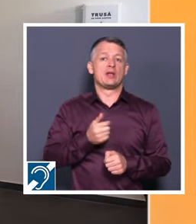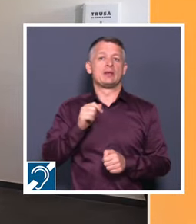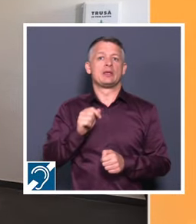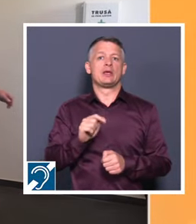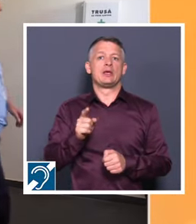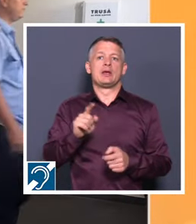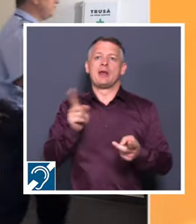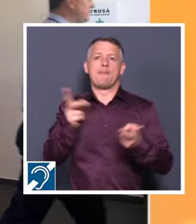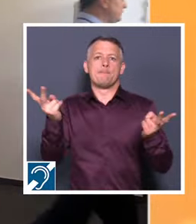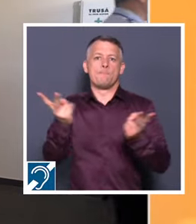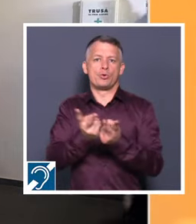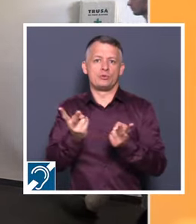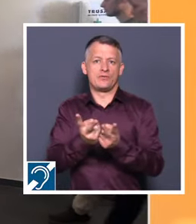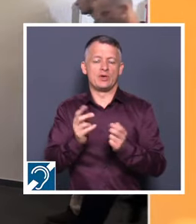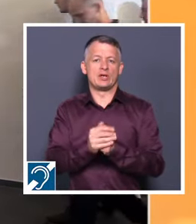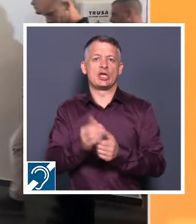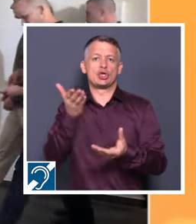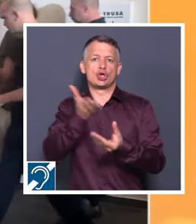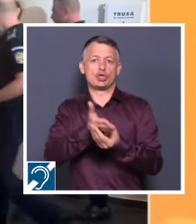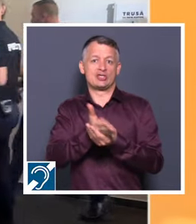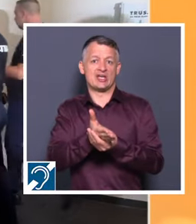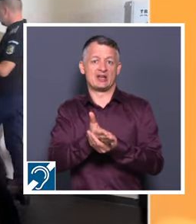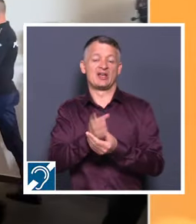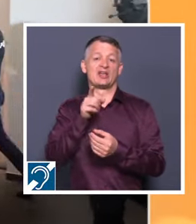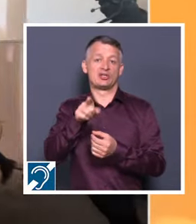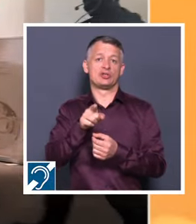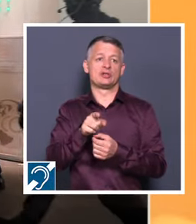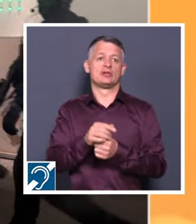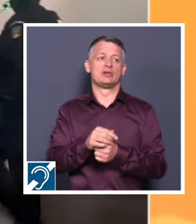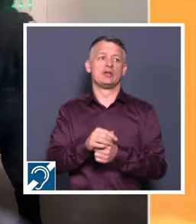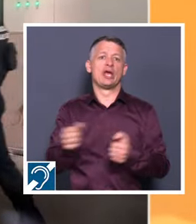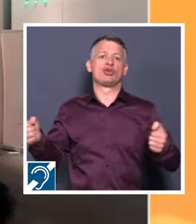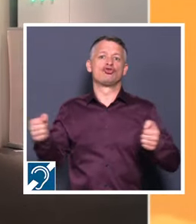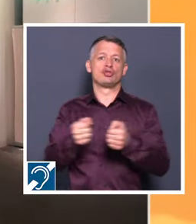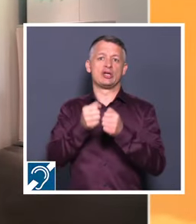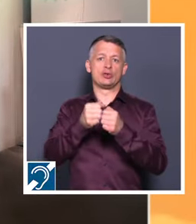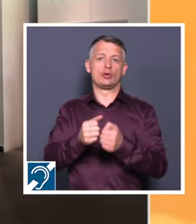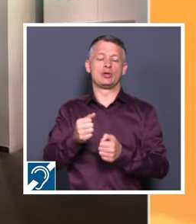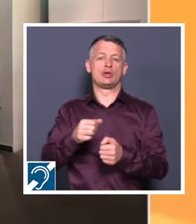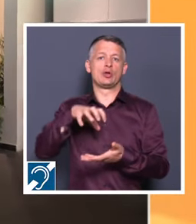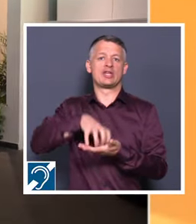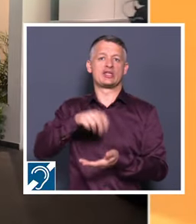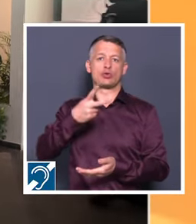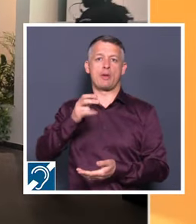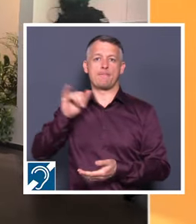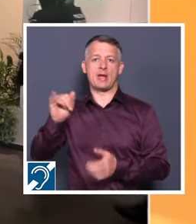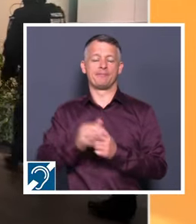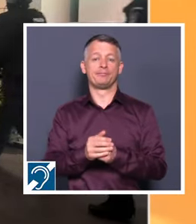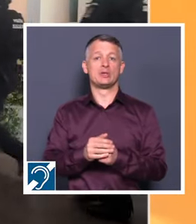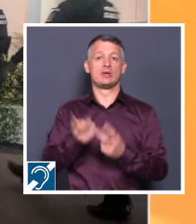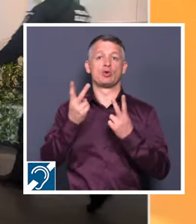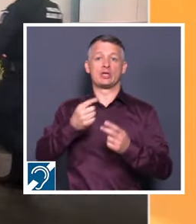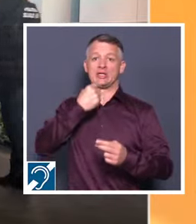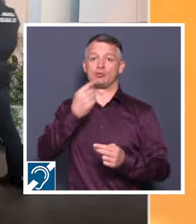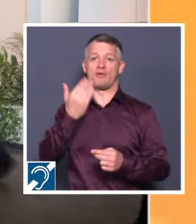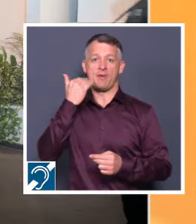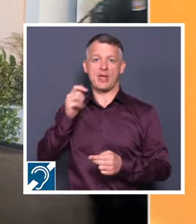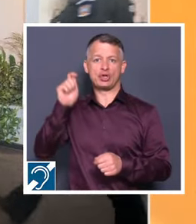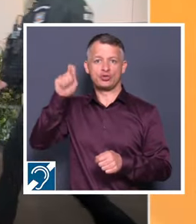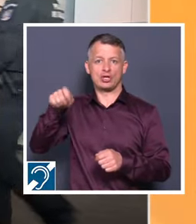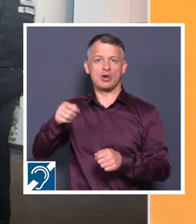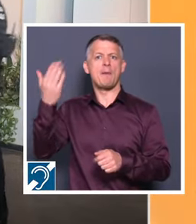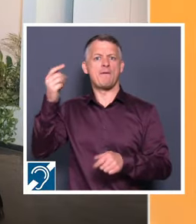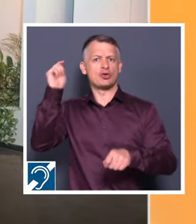de incompatibilitate în dosarul acesta al accidentului. Este foarte important de precizat faptul că judecătoarea a mai fost